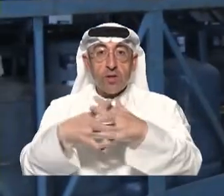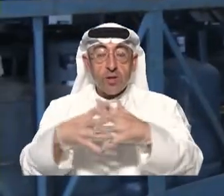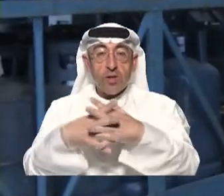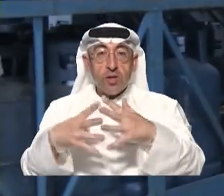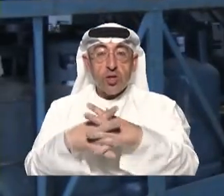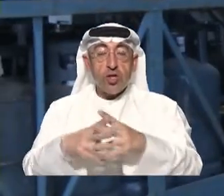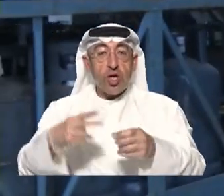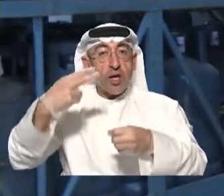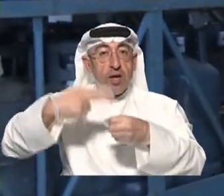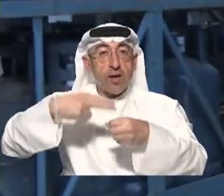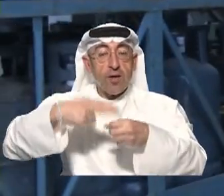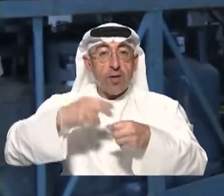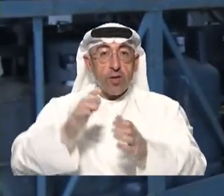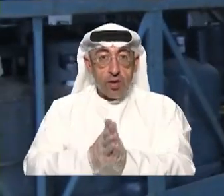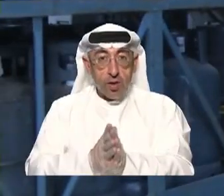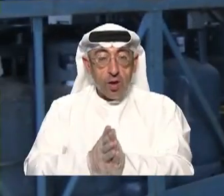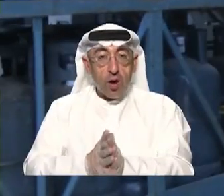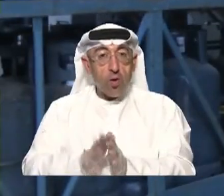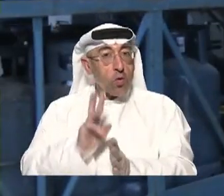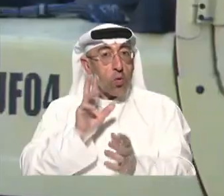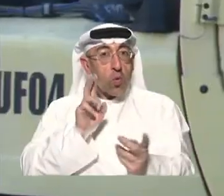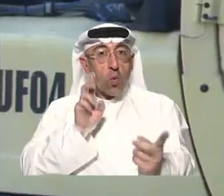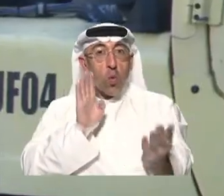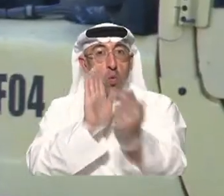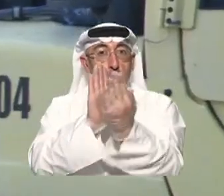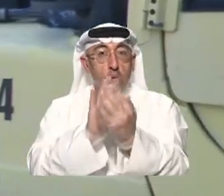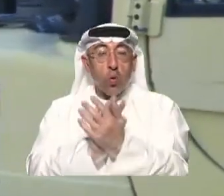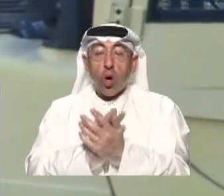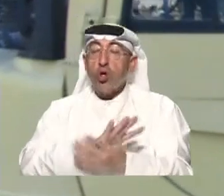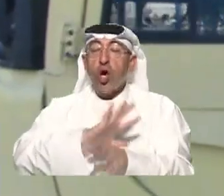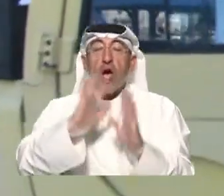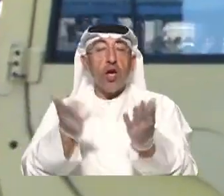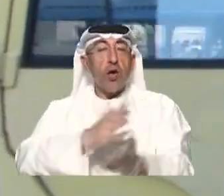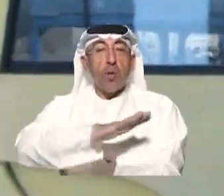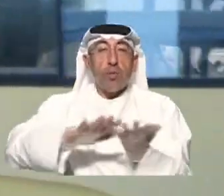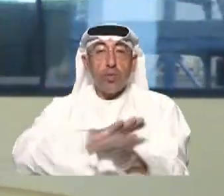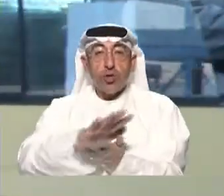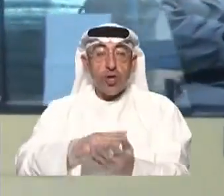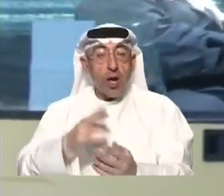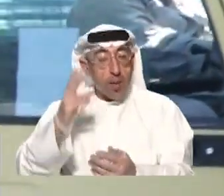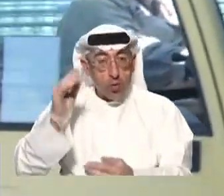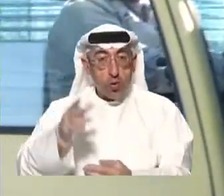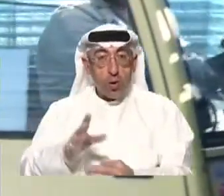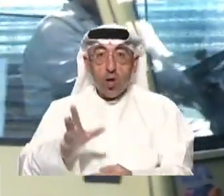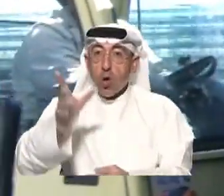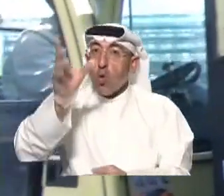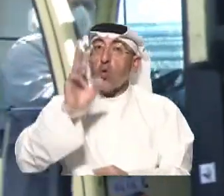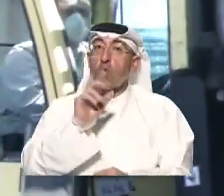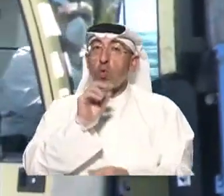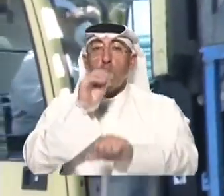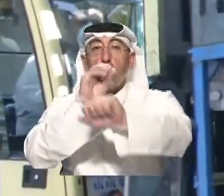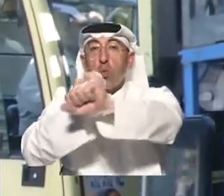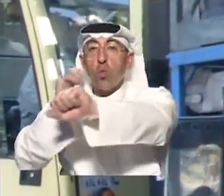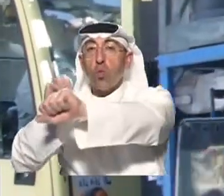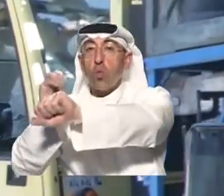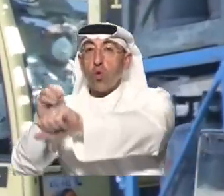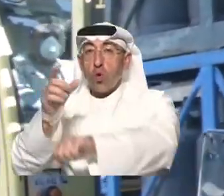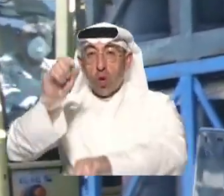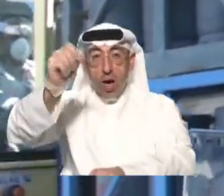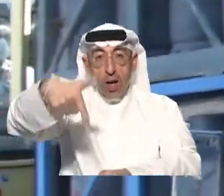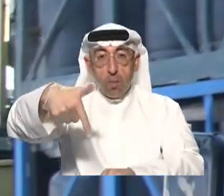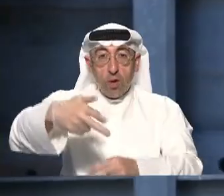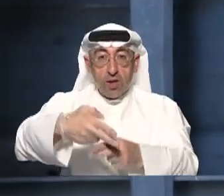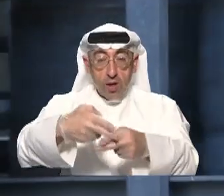الحكومية في كل ما يتعلق بالتصدي لفيروس كورونا، وهي تناشد المستهلكين بضرورة اتباع التعليمات